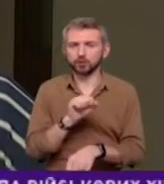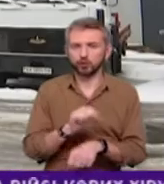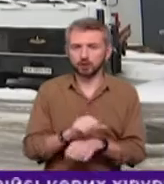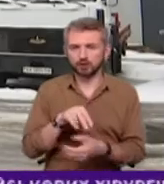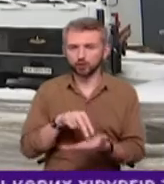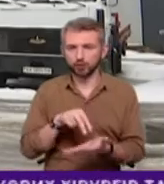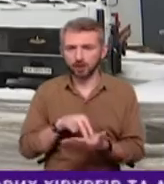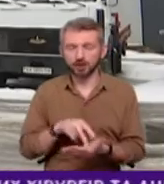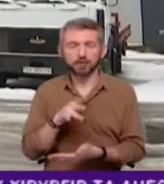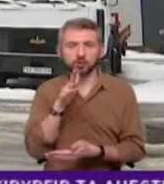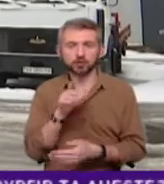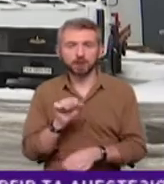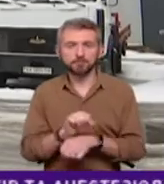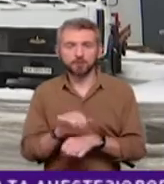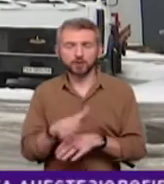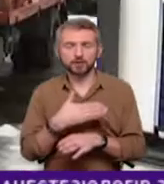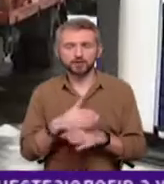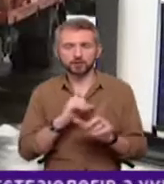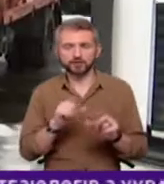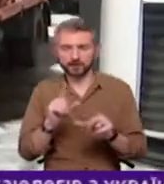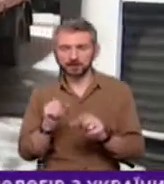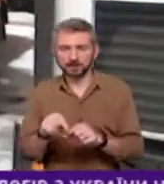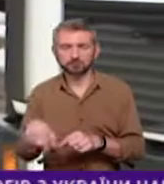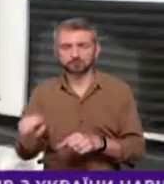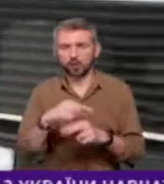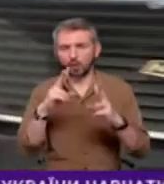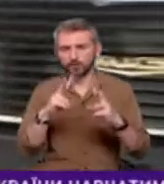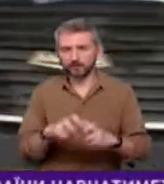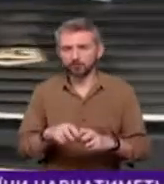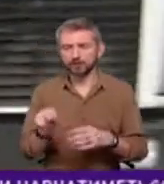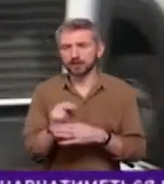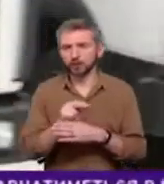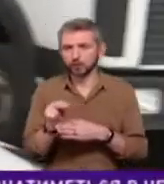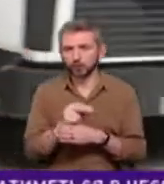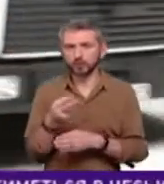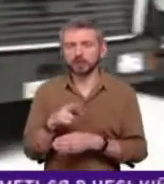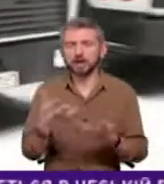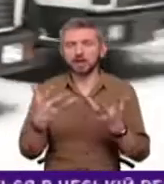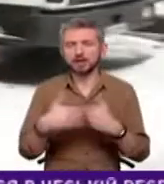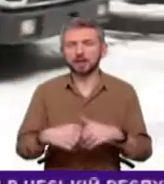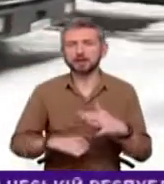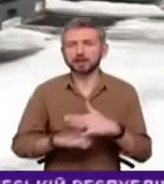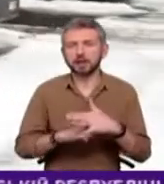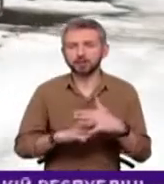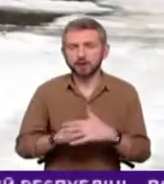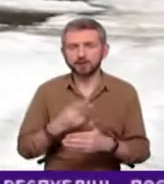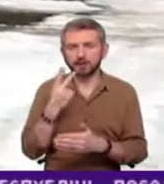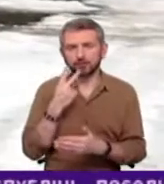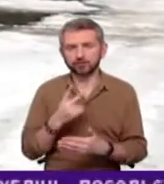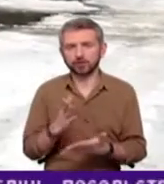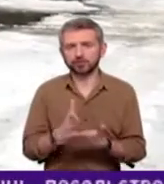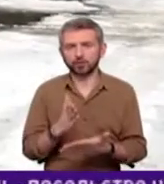стоянки. Під час пауз між виїздами евакуатори обстежують та рихтують. Біля техніки на базі завжди